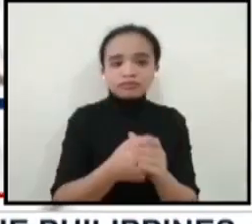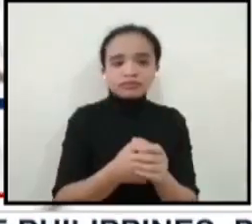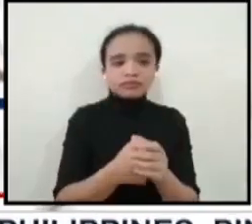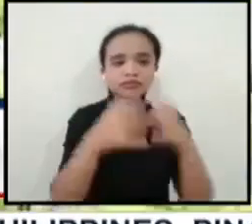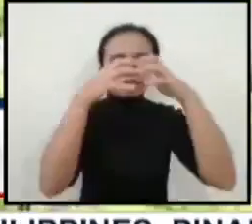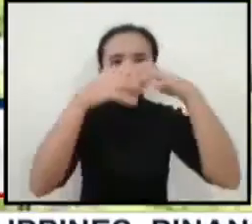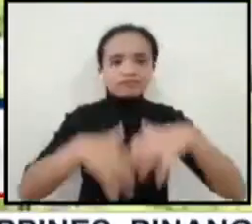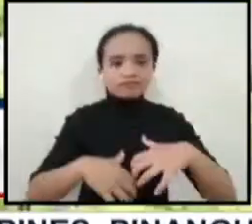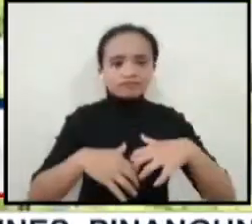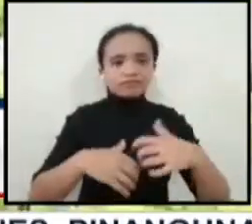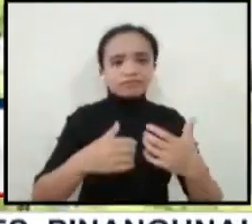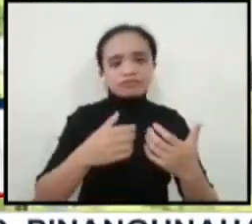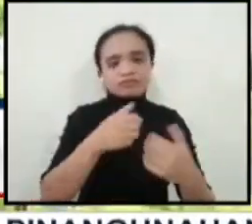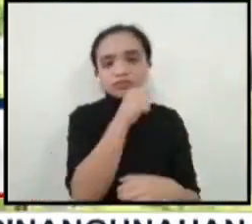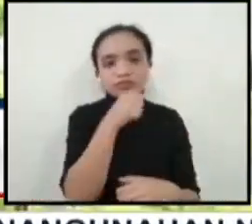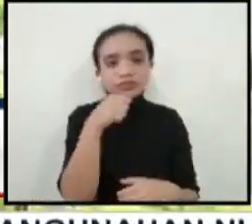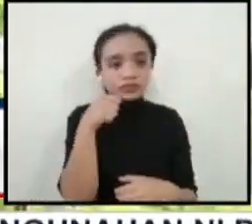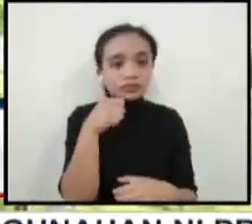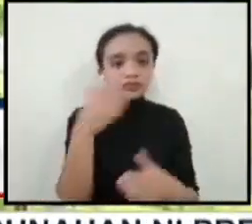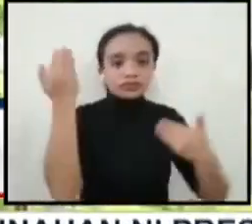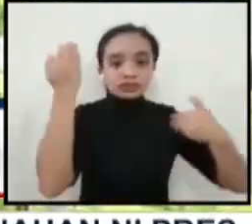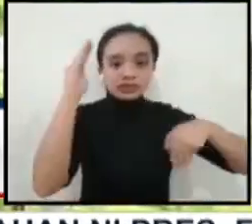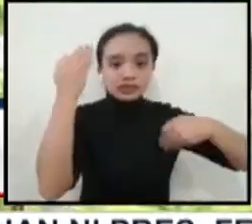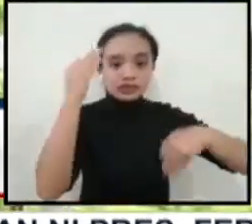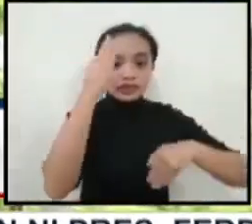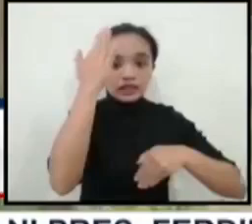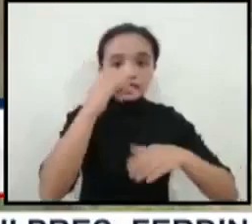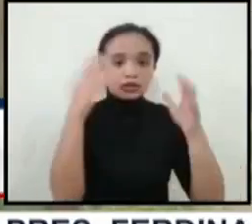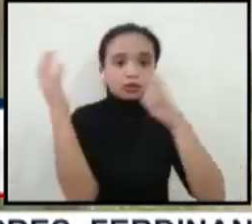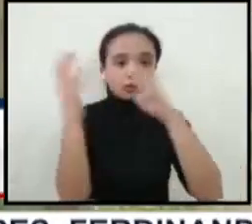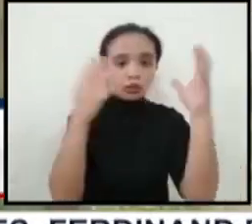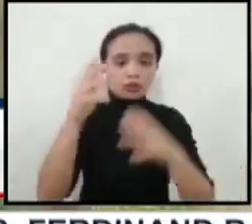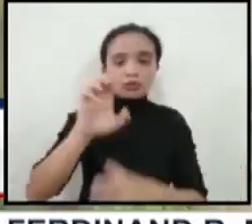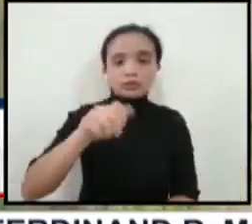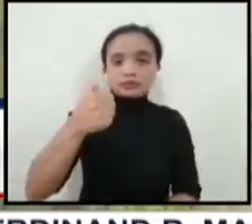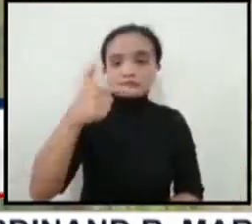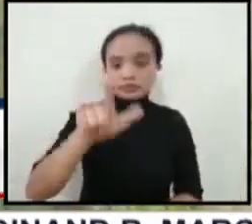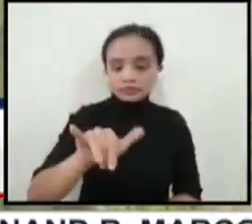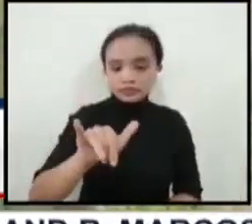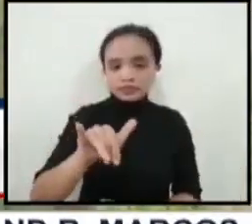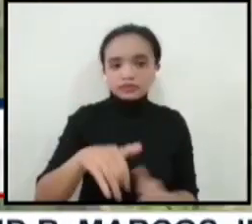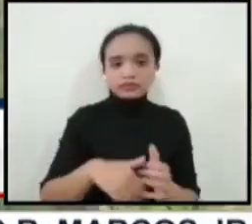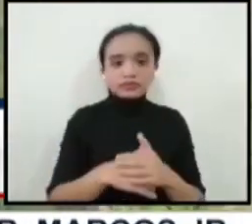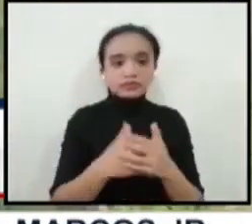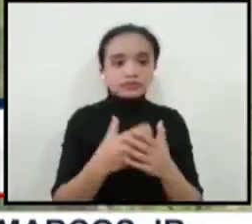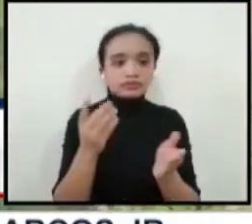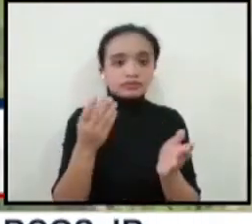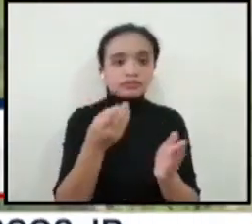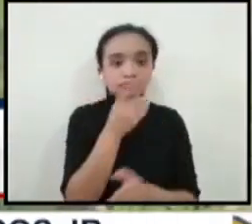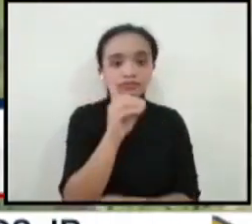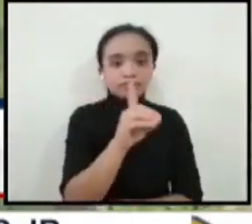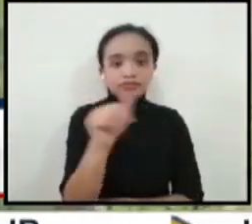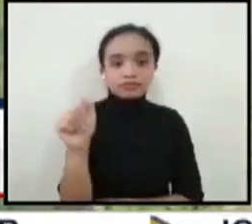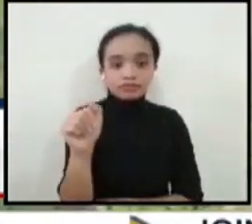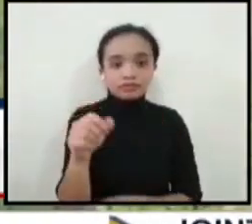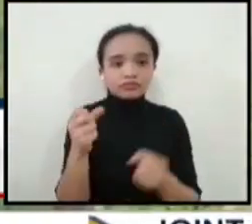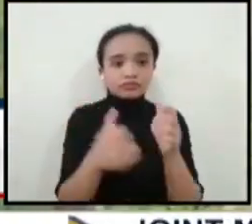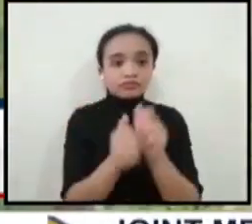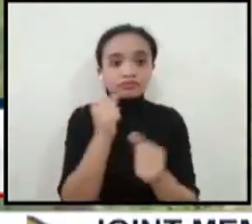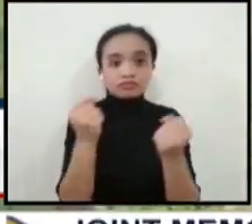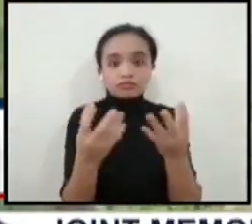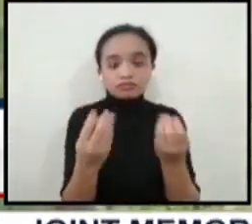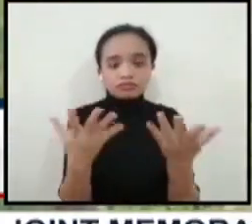sa Cordillera dahil sa bagyong Egay. Sa tala ng Department of Agriculture, pinakamarami sa Apayaw na